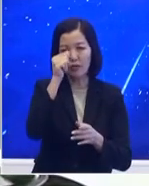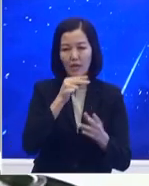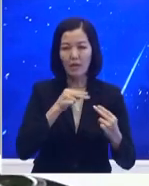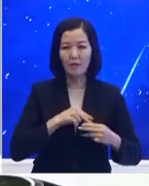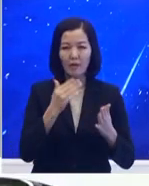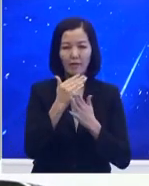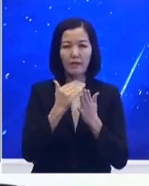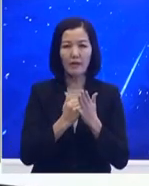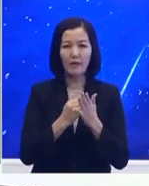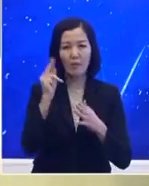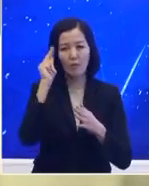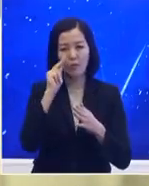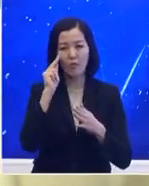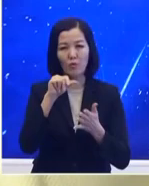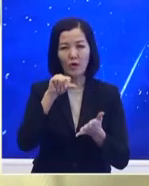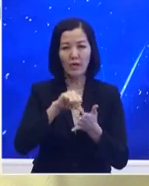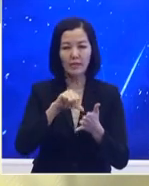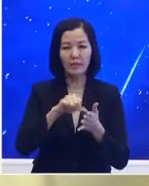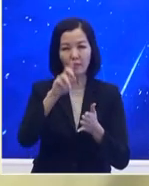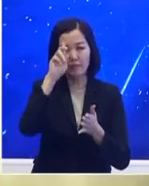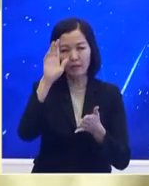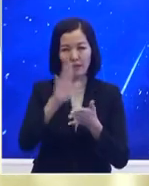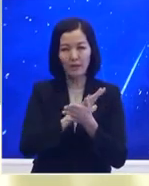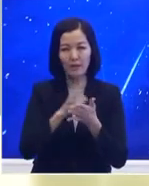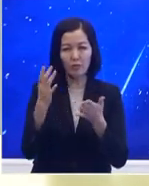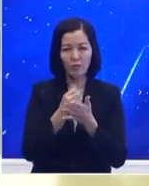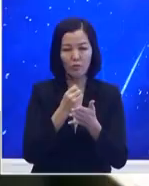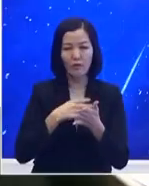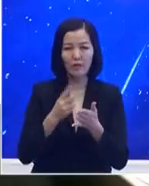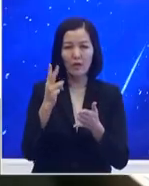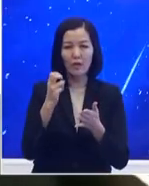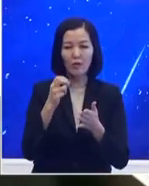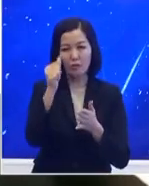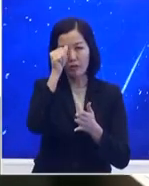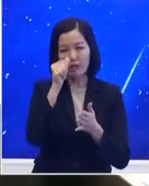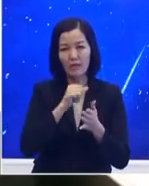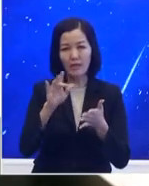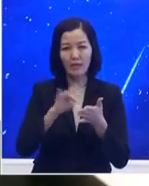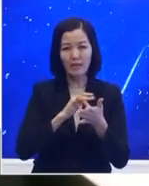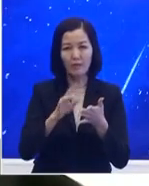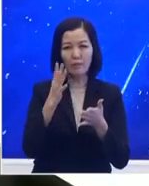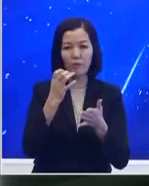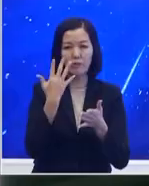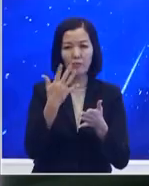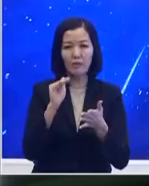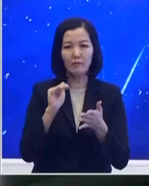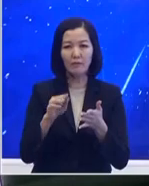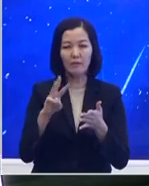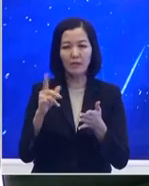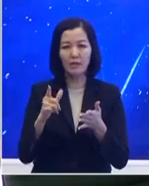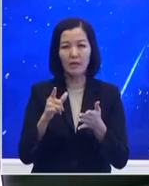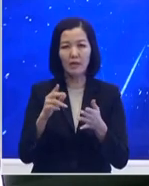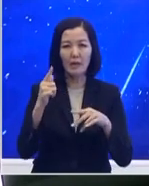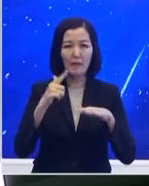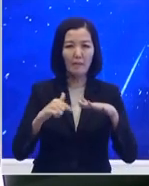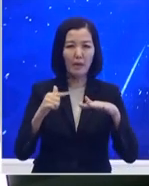бағдарламасы аясында арнайы оқу курсынан өтіп, мемлекеттен грант ұтып алды. 200 айлық есептік көрсеткіш, яғни 505 мың теңгеге